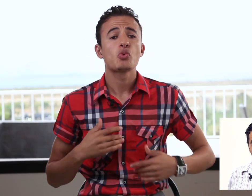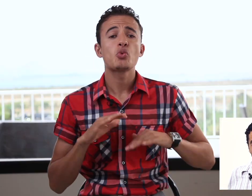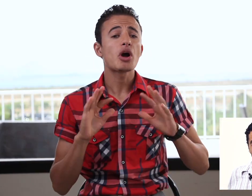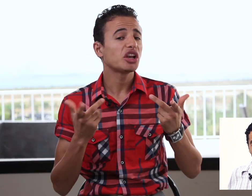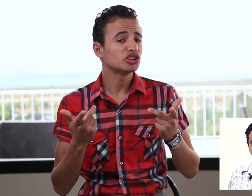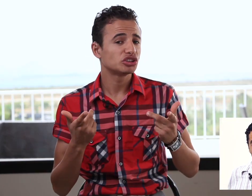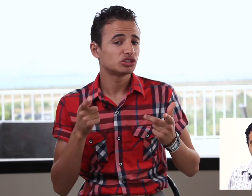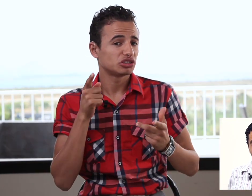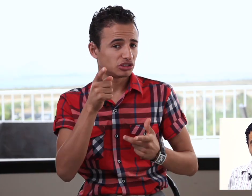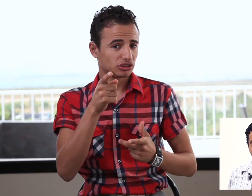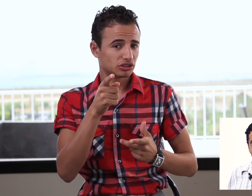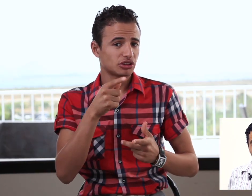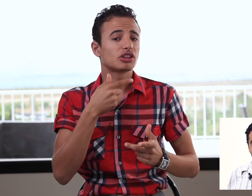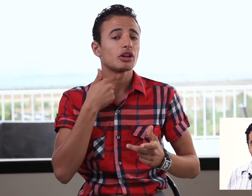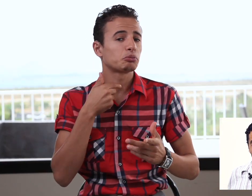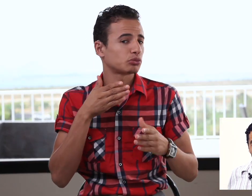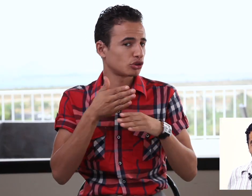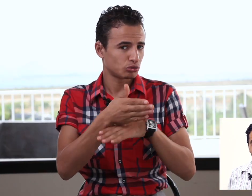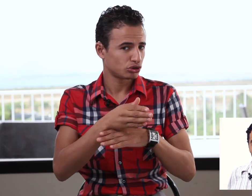علاش؟